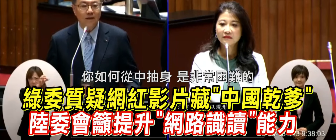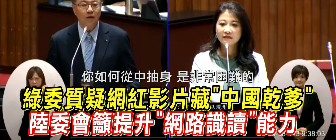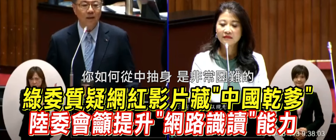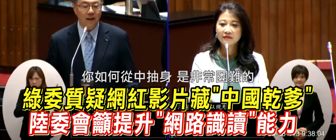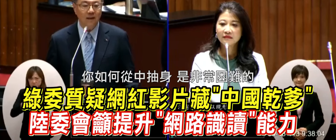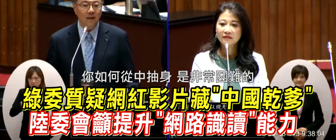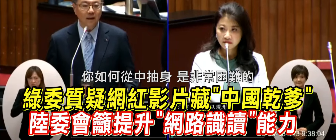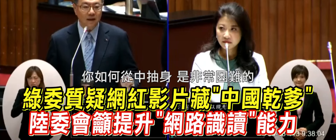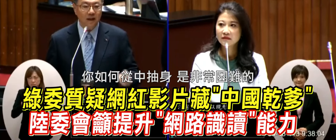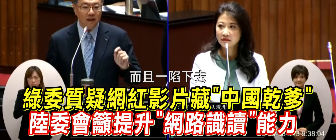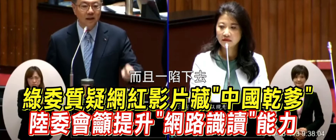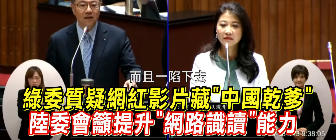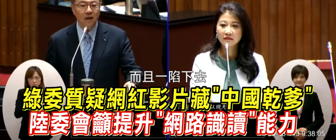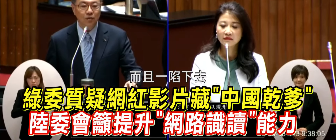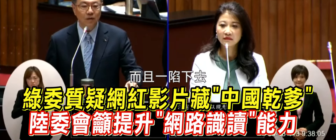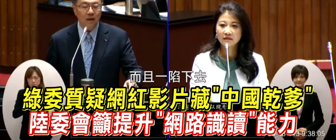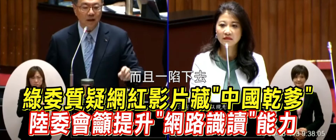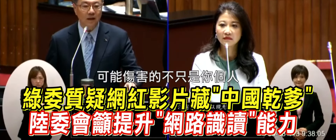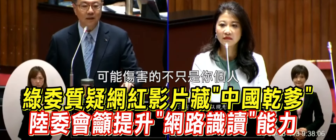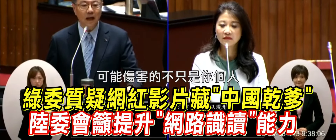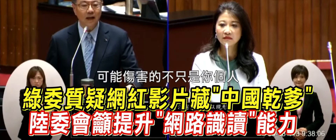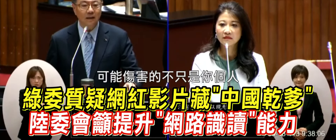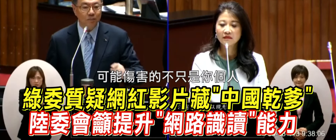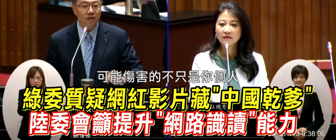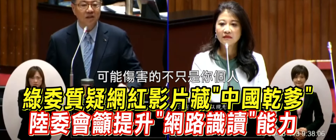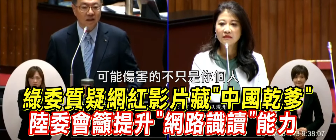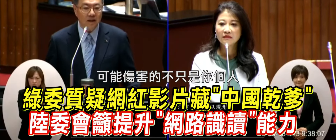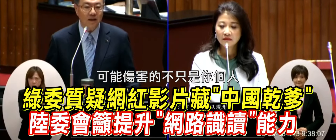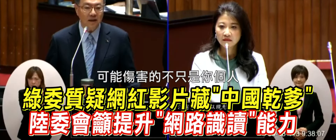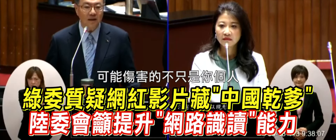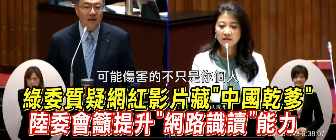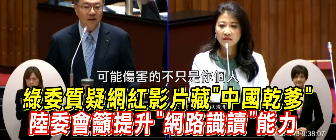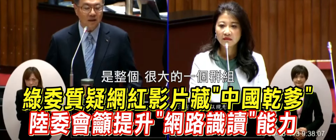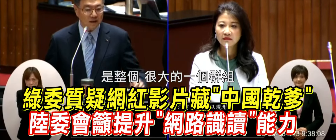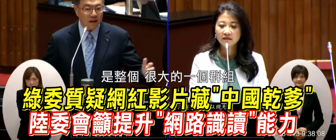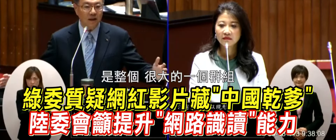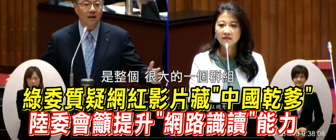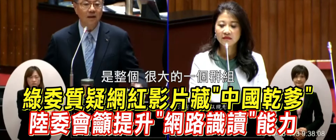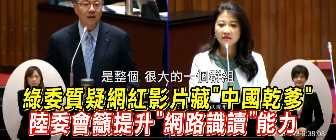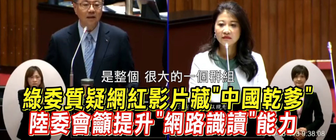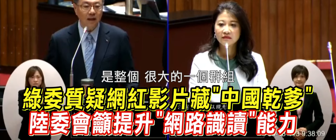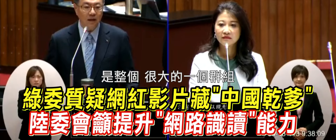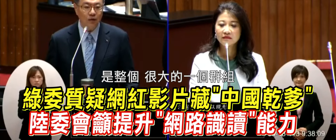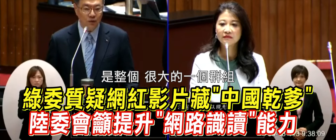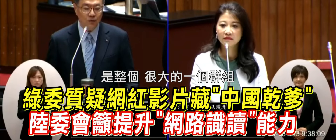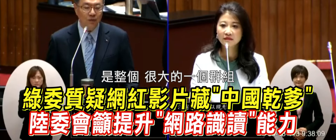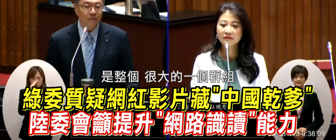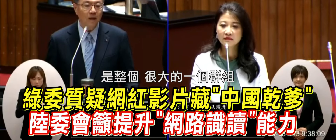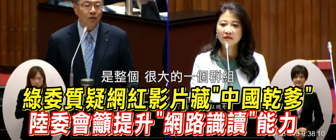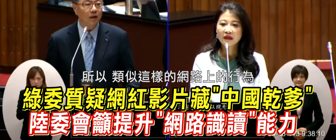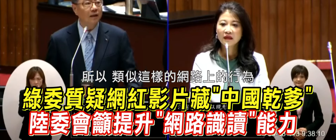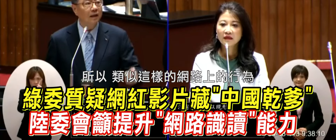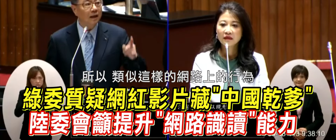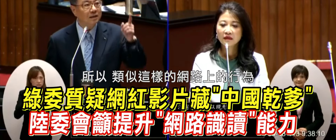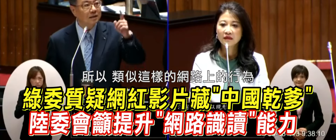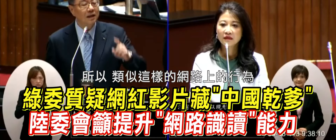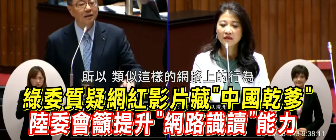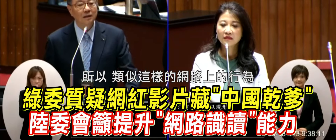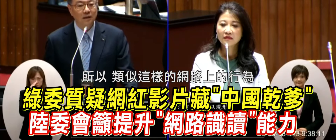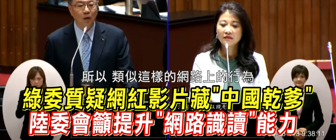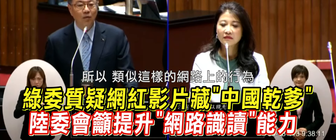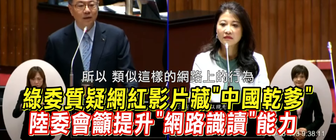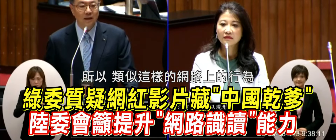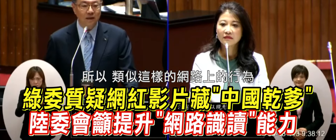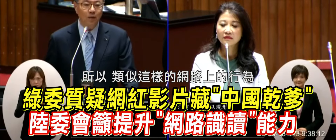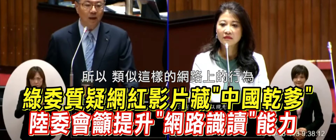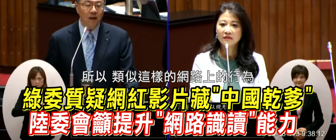身是非常困难的，而且一陷下去可能伤害的不只是你一个个人，是整个很大的一个群组。所以类似这